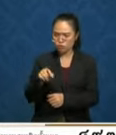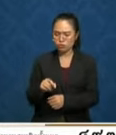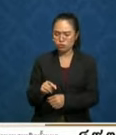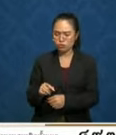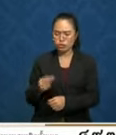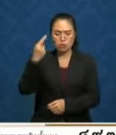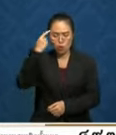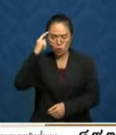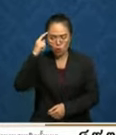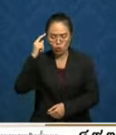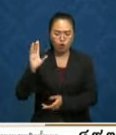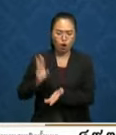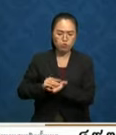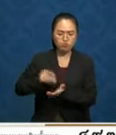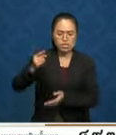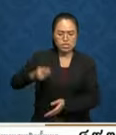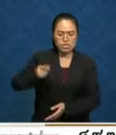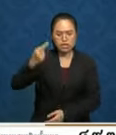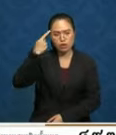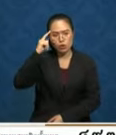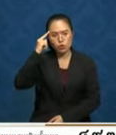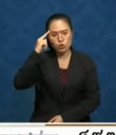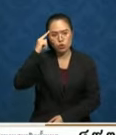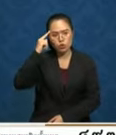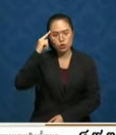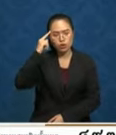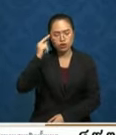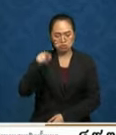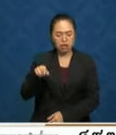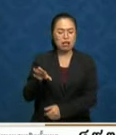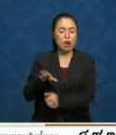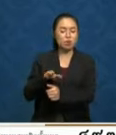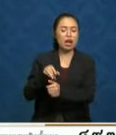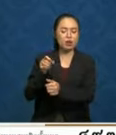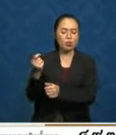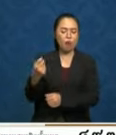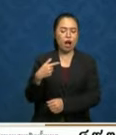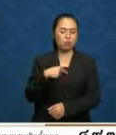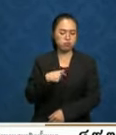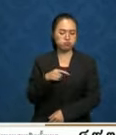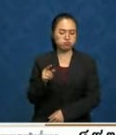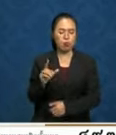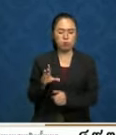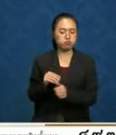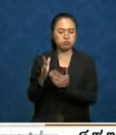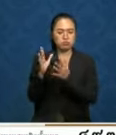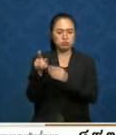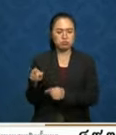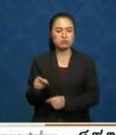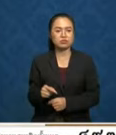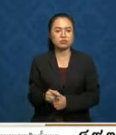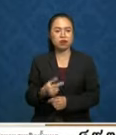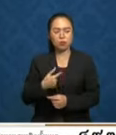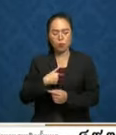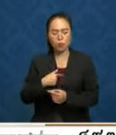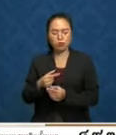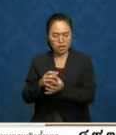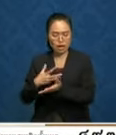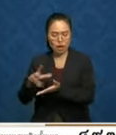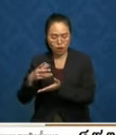านรู้คนที่พูดเท่าที่ตัวเองรู้นี่น่าสงสารไอ้ที่ไม่รู้นี่ก็ไม่รู้ก็ไม่ได้พูดผมจะเติม